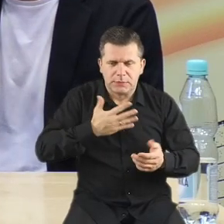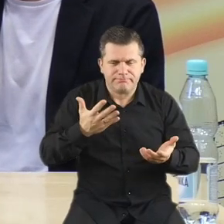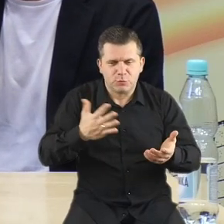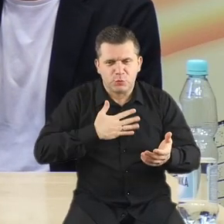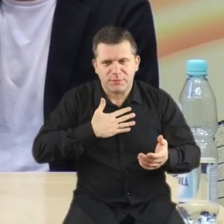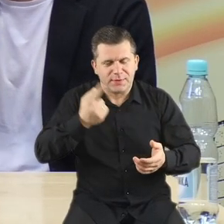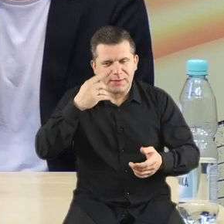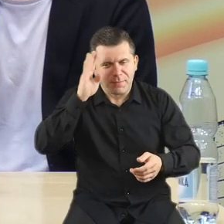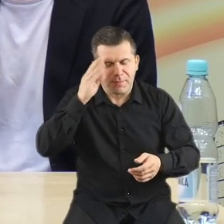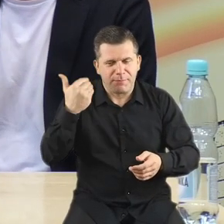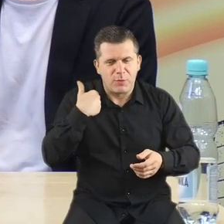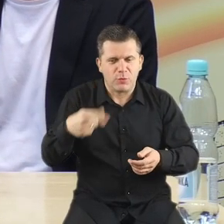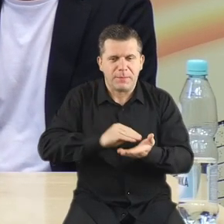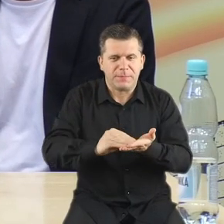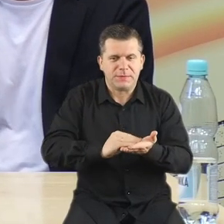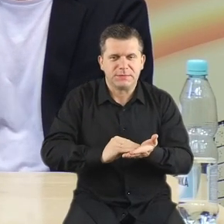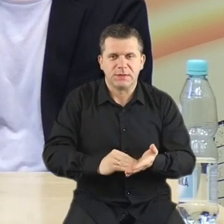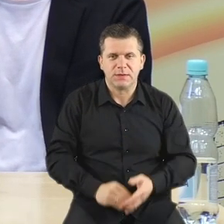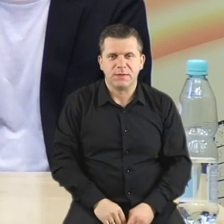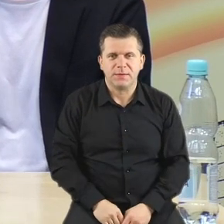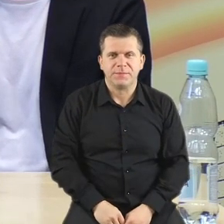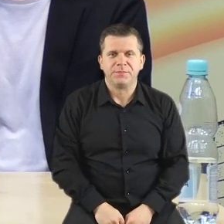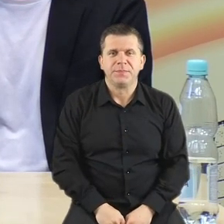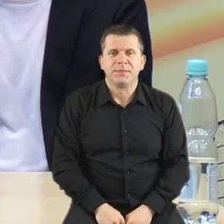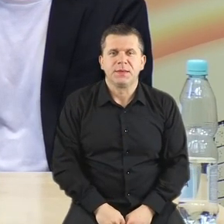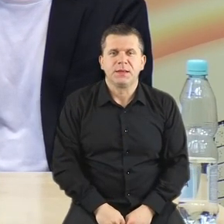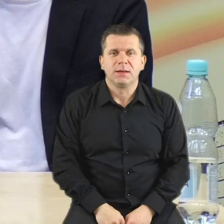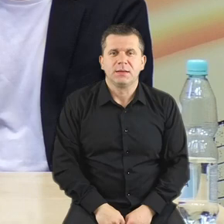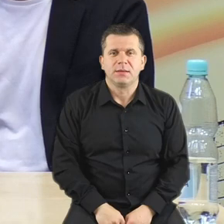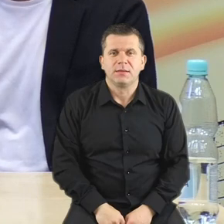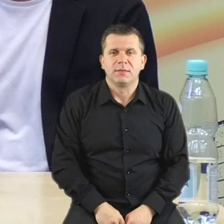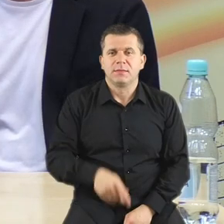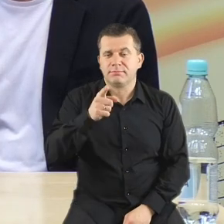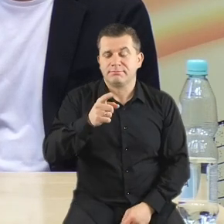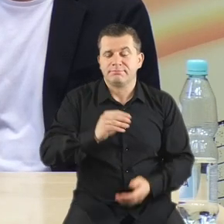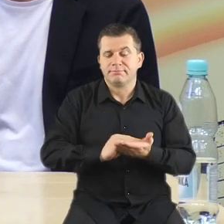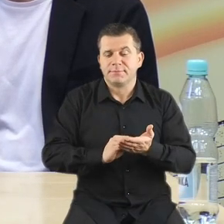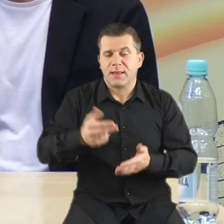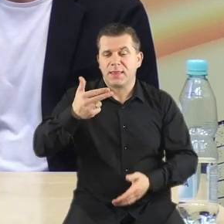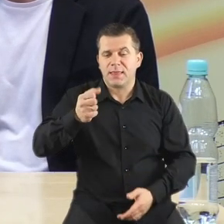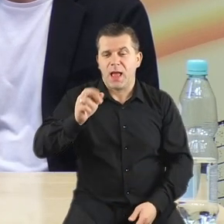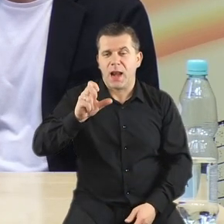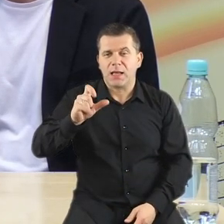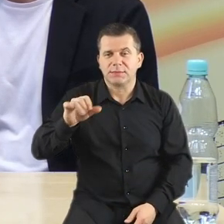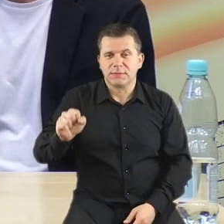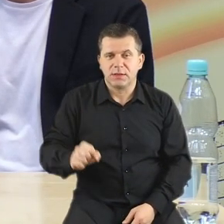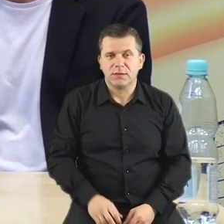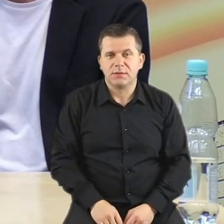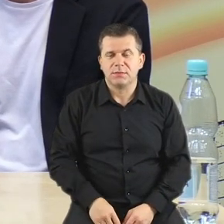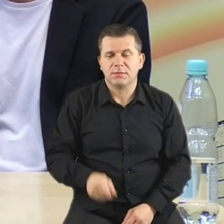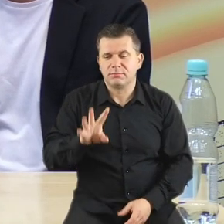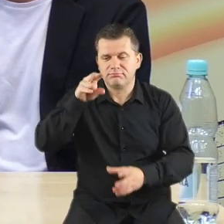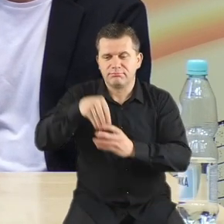pamiętam, że tak dobrze napisałem. W Rise Fiber prowadzi pan narrację, częściowo wcierając